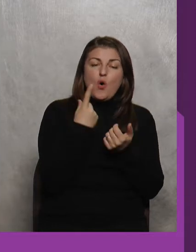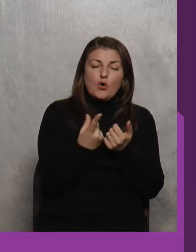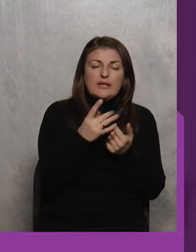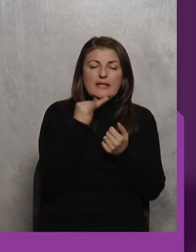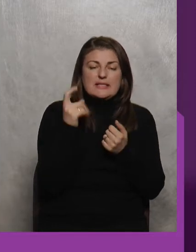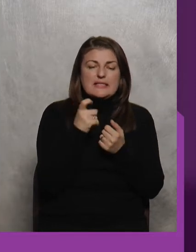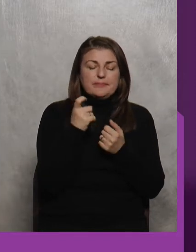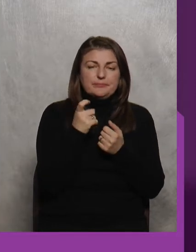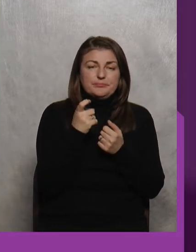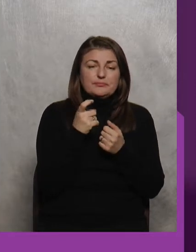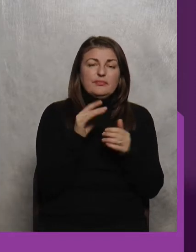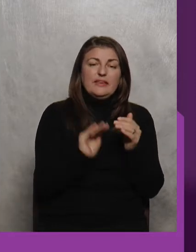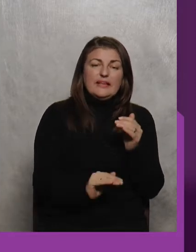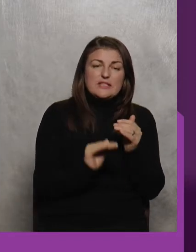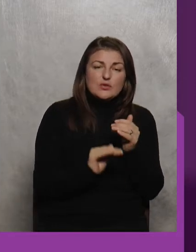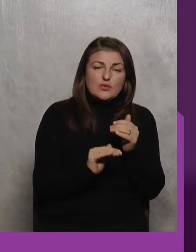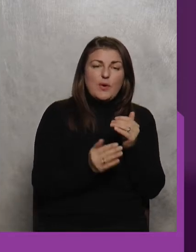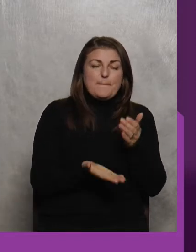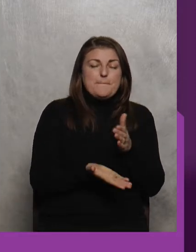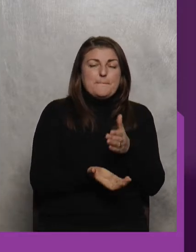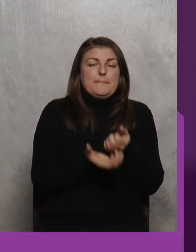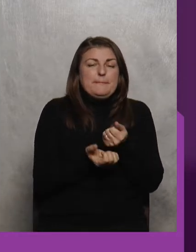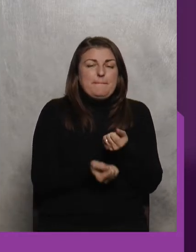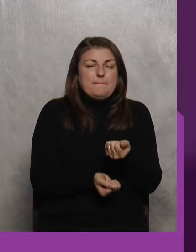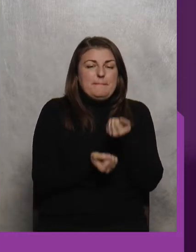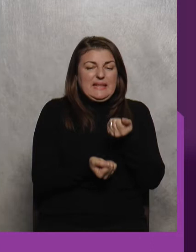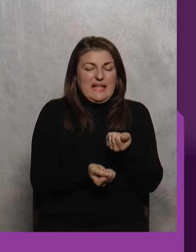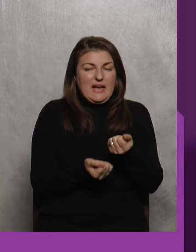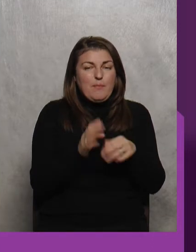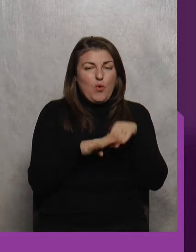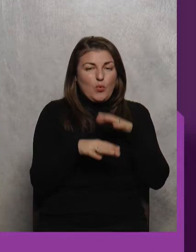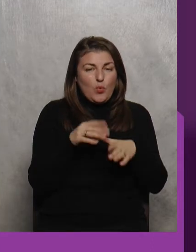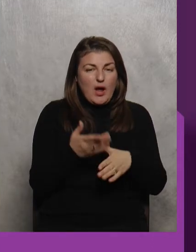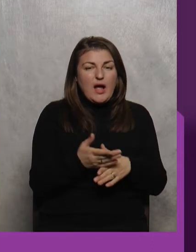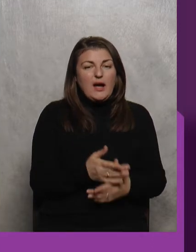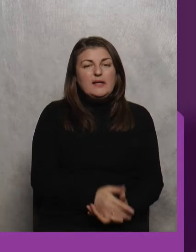з низу підтримує руки